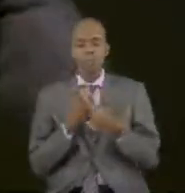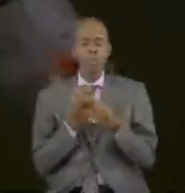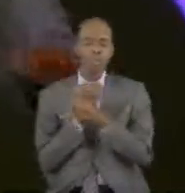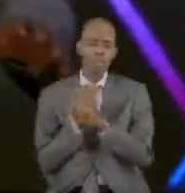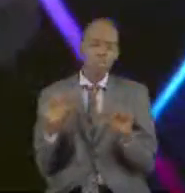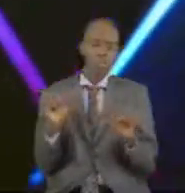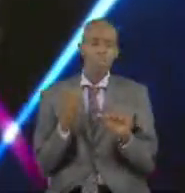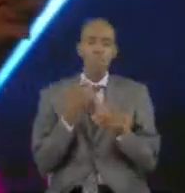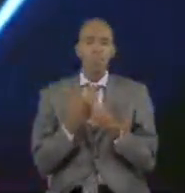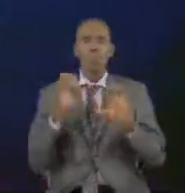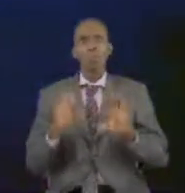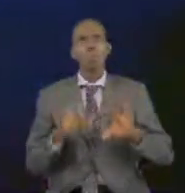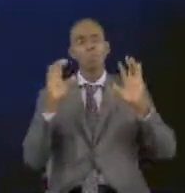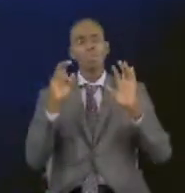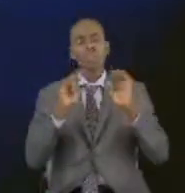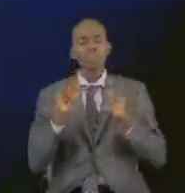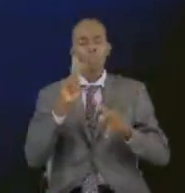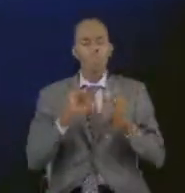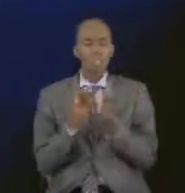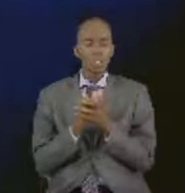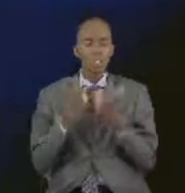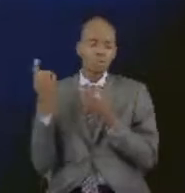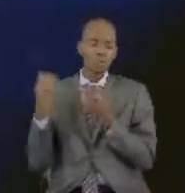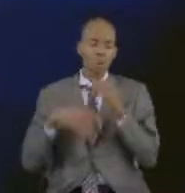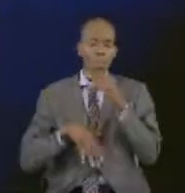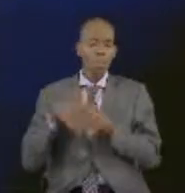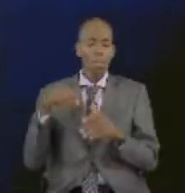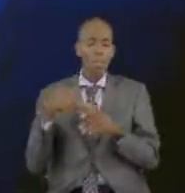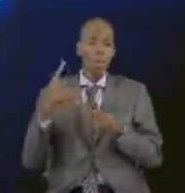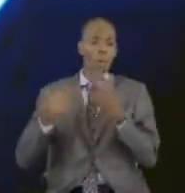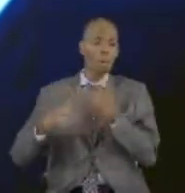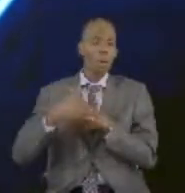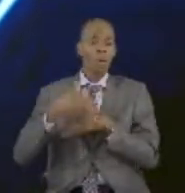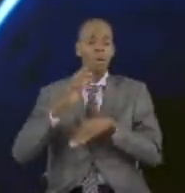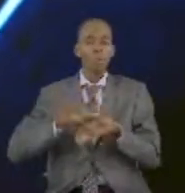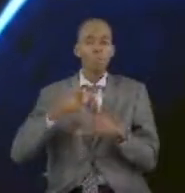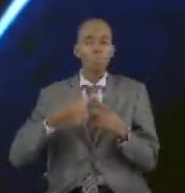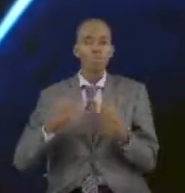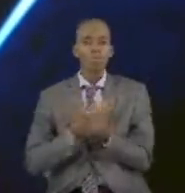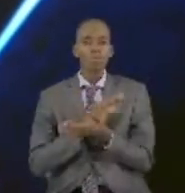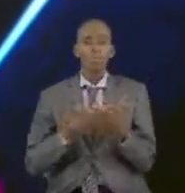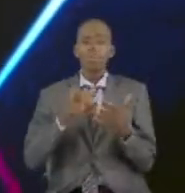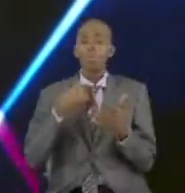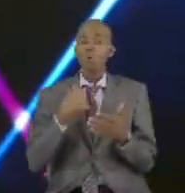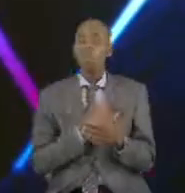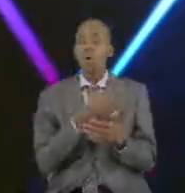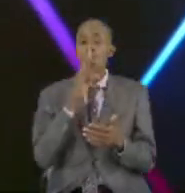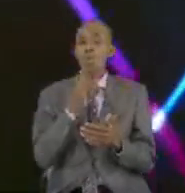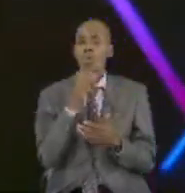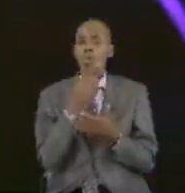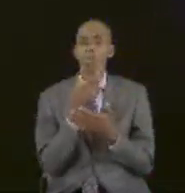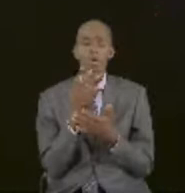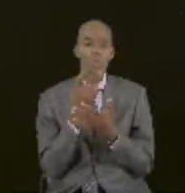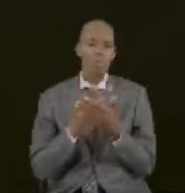conviction de leur consécration ce qui serait team qui se retire pour la perdition mais ne sont pas de ceux qui se retirent